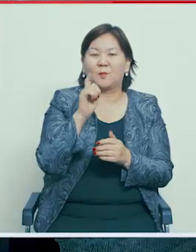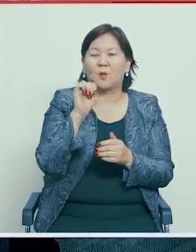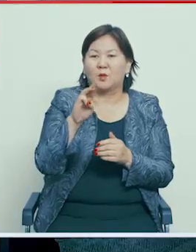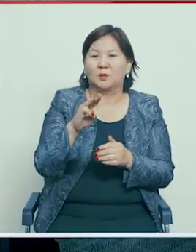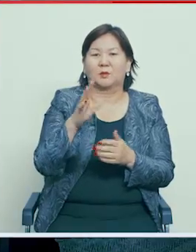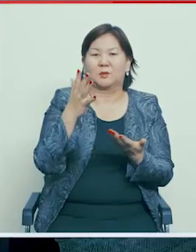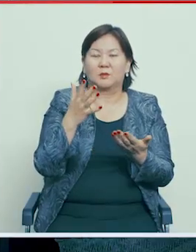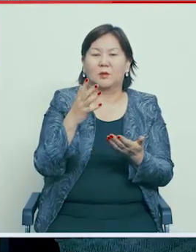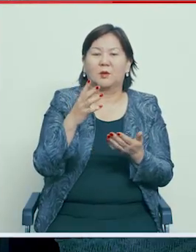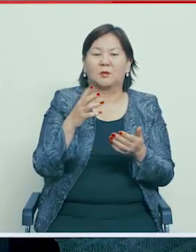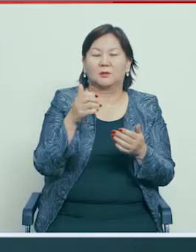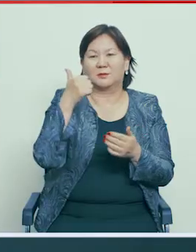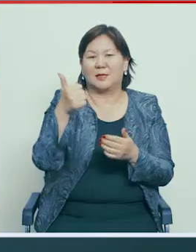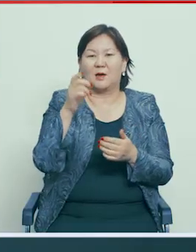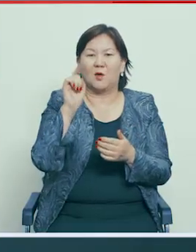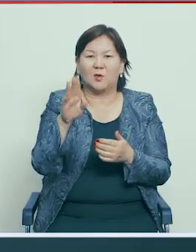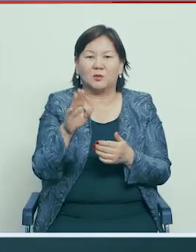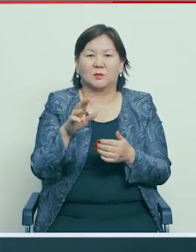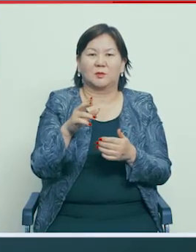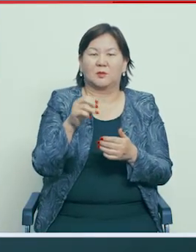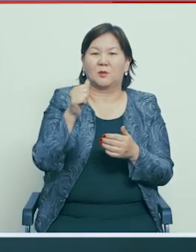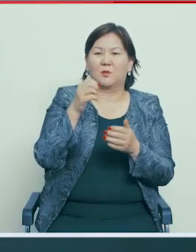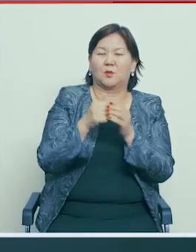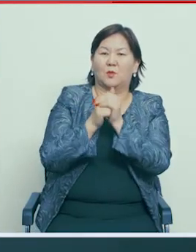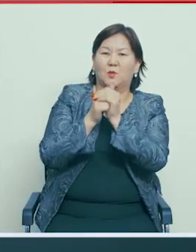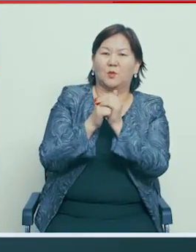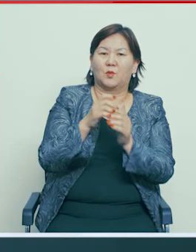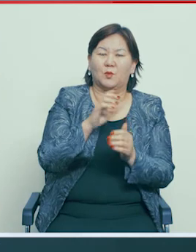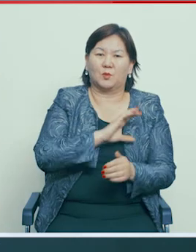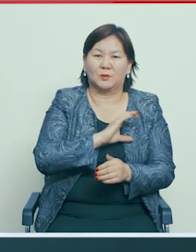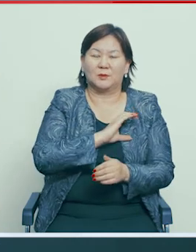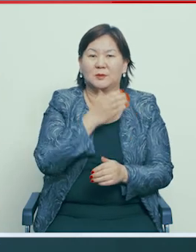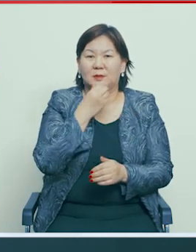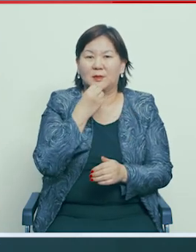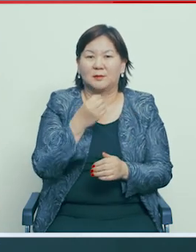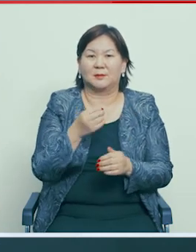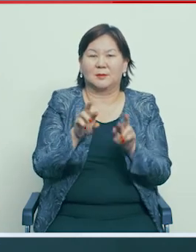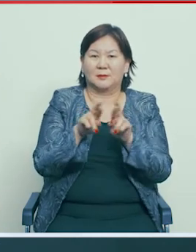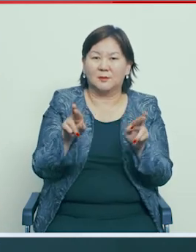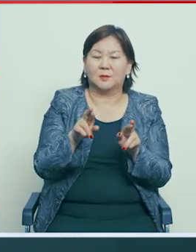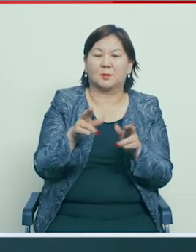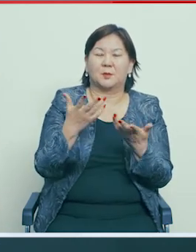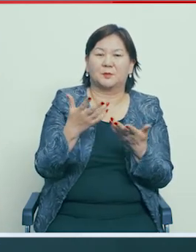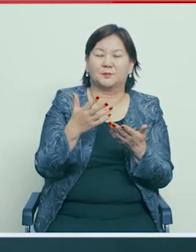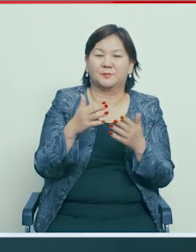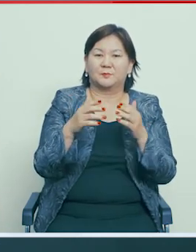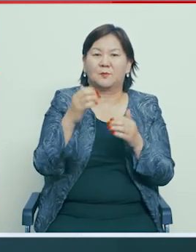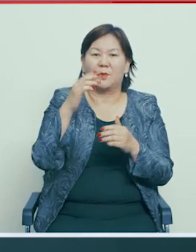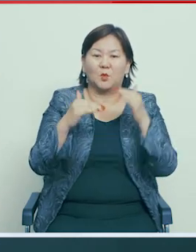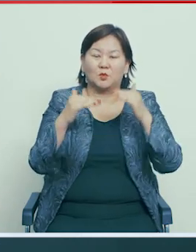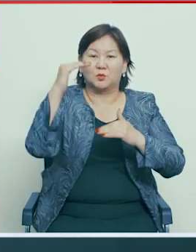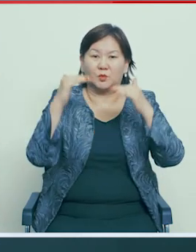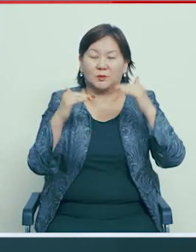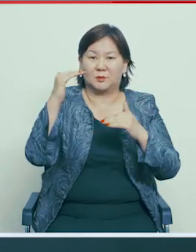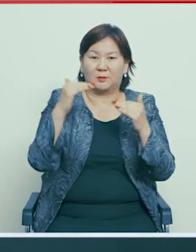чи хотуудыг ер нь хамгийн нөгөө сайн одоо хүнд ээлтэй хүнлэг тийм юмнуудыг яг гинүүгээр яадаг штэ тий хөгшөд одоо үзүүлэлт нь болдог